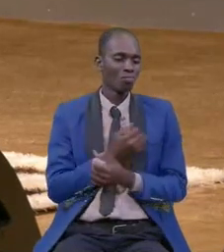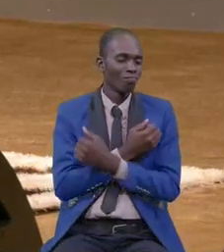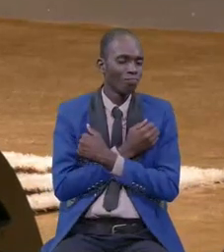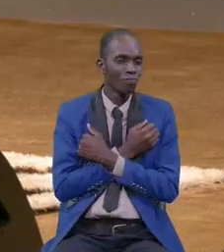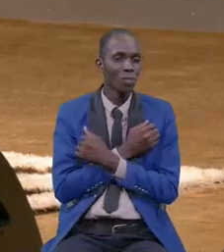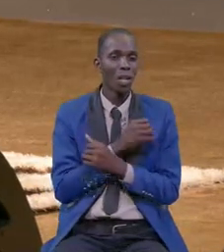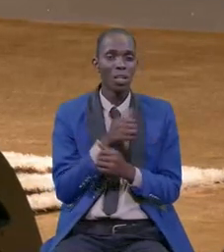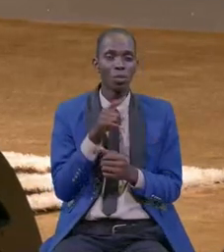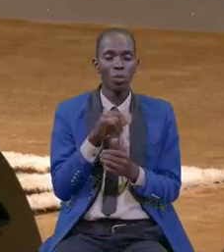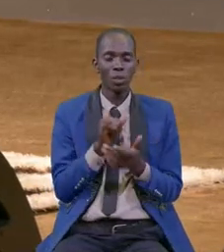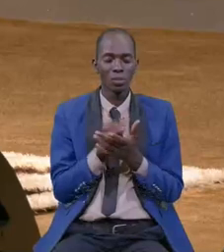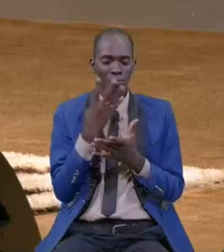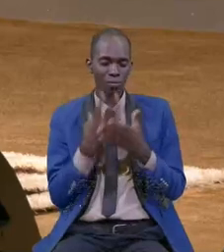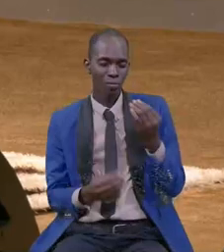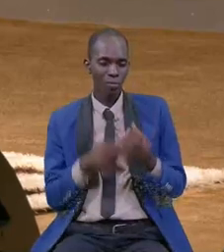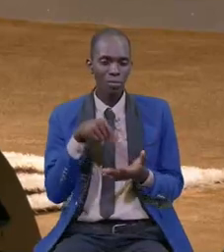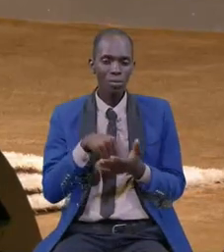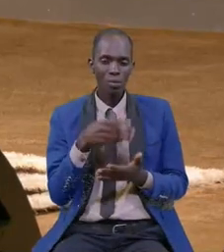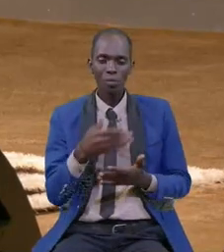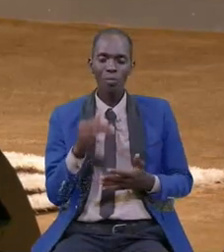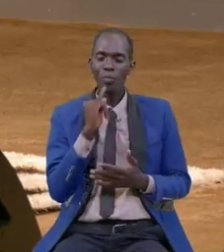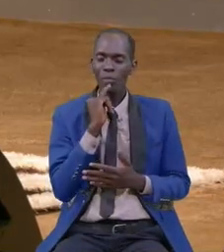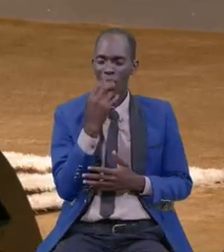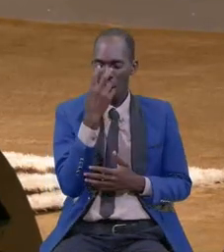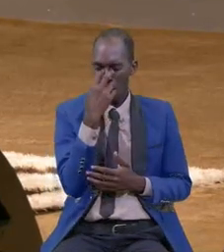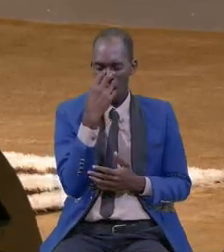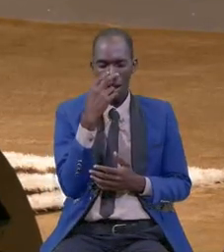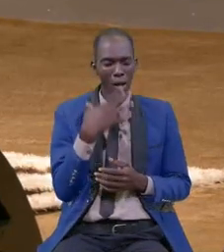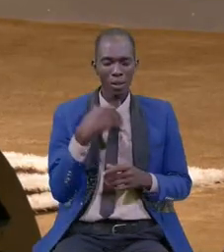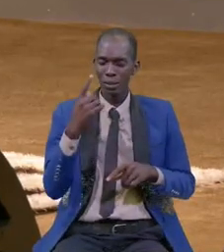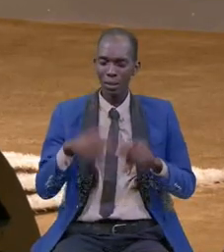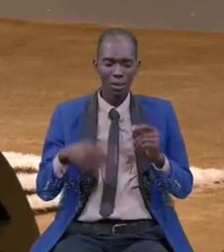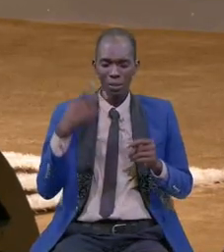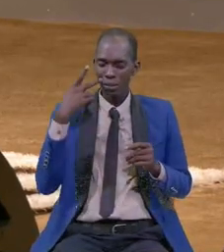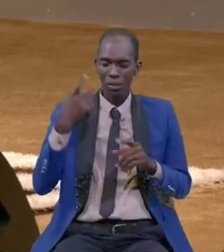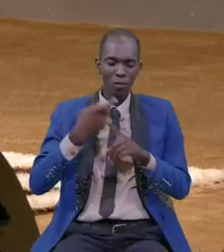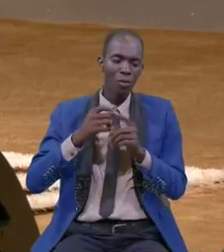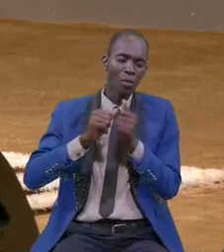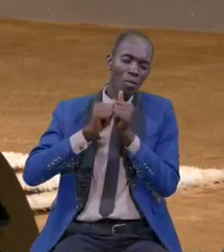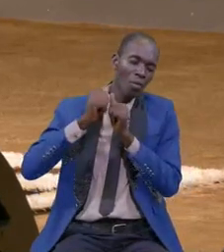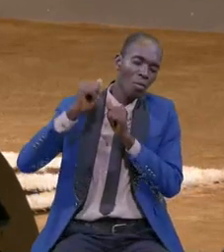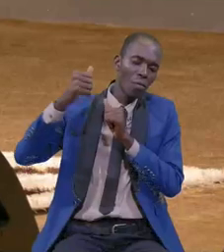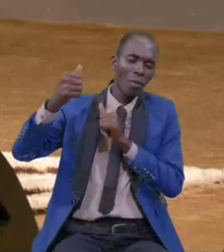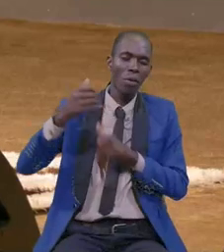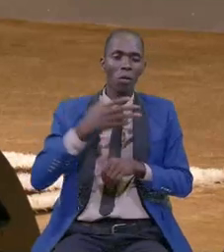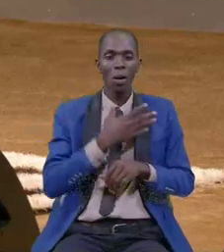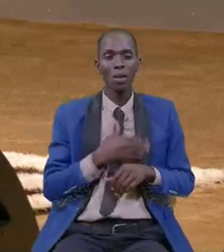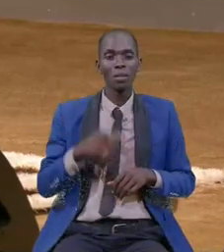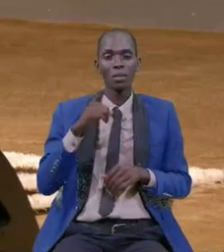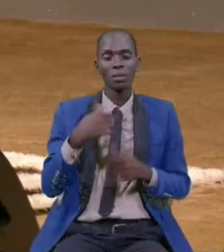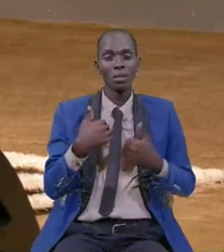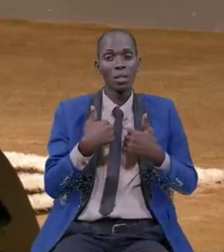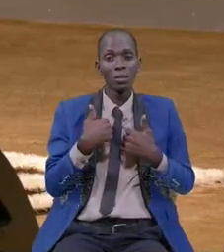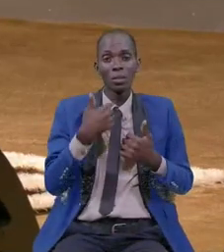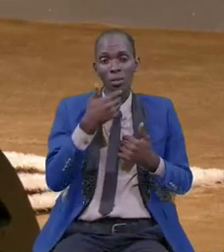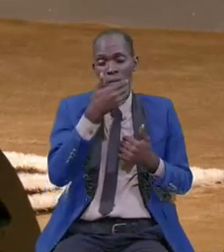aveugle il ne voit pas de loin et il a mis en oubli la purification